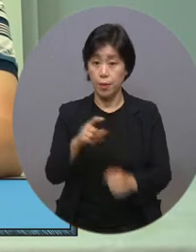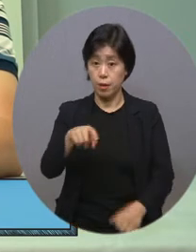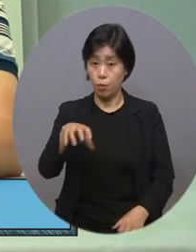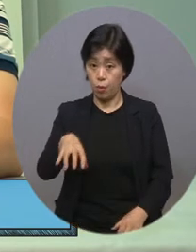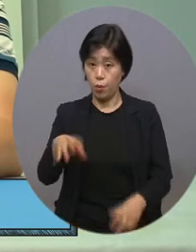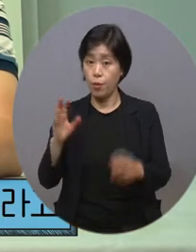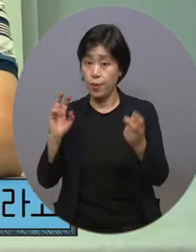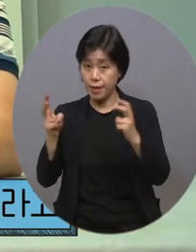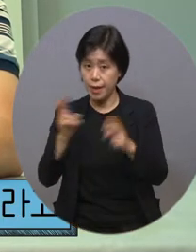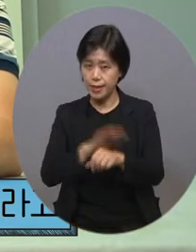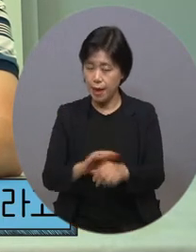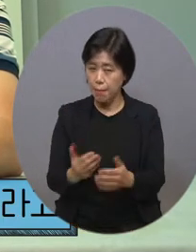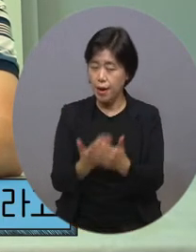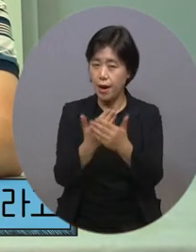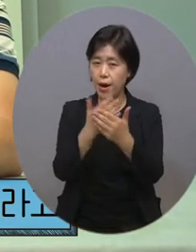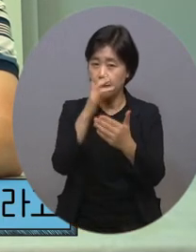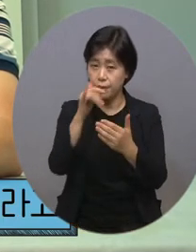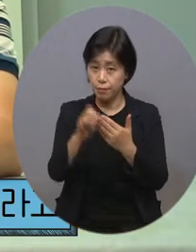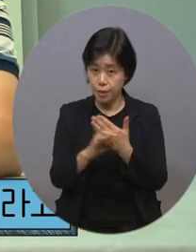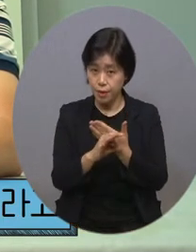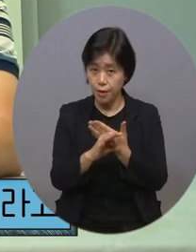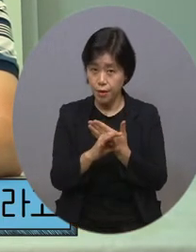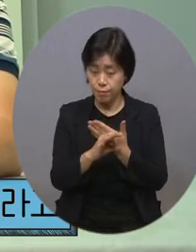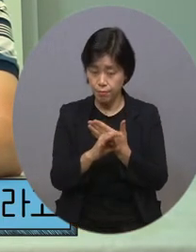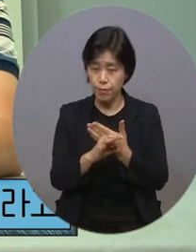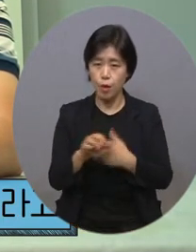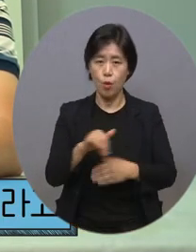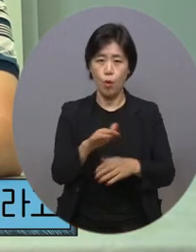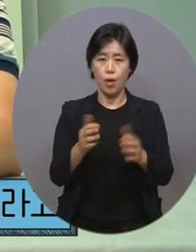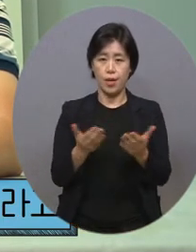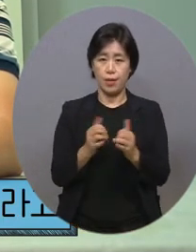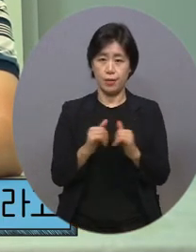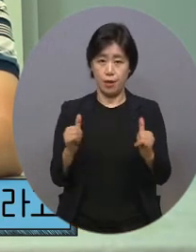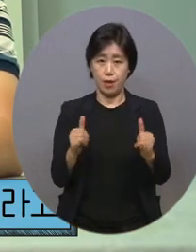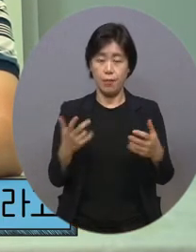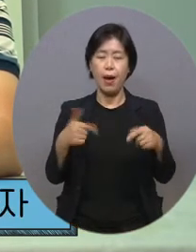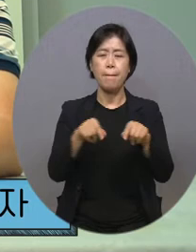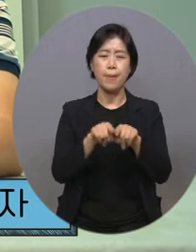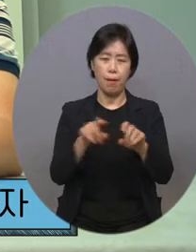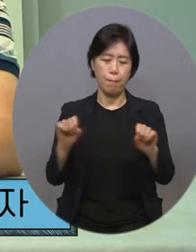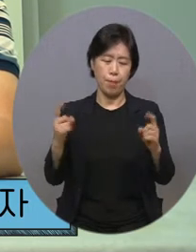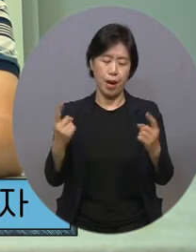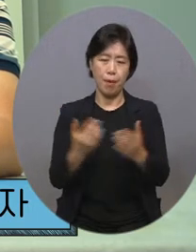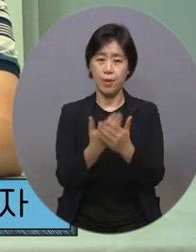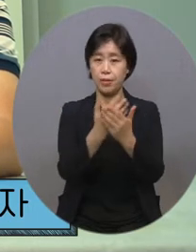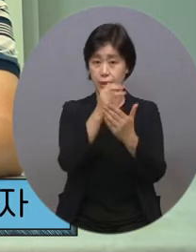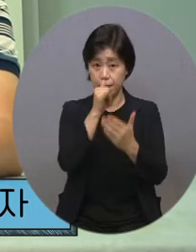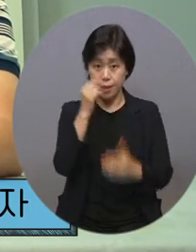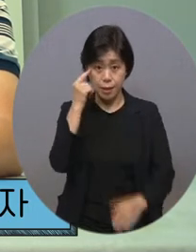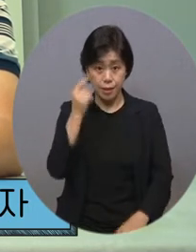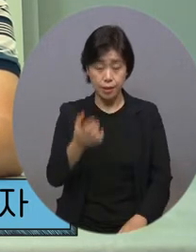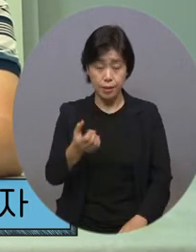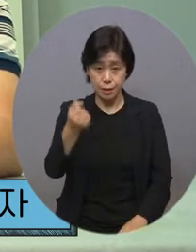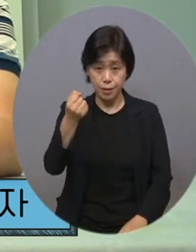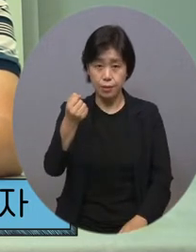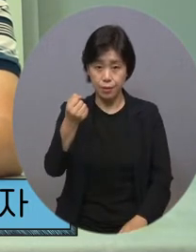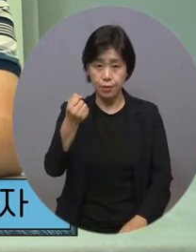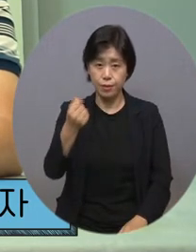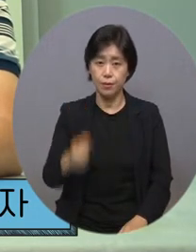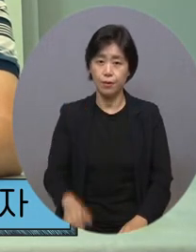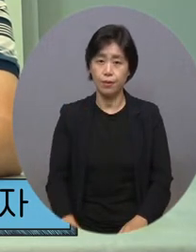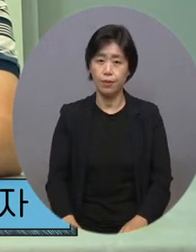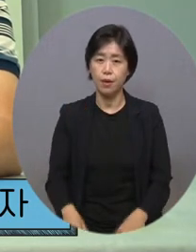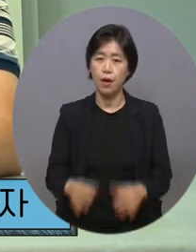회사가 잘 되고 발전되면은 그 역시 우리 직원들도 같이 발전되는 거라고 생각해서 회사의